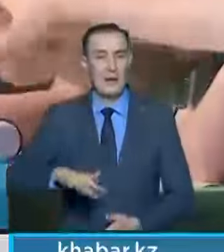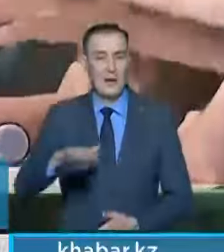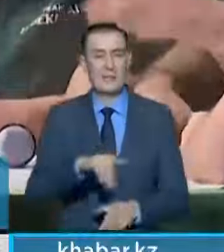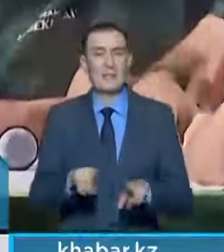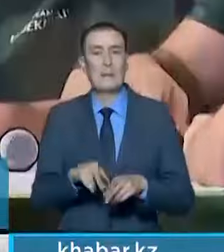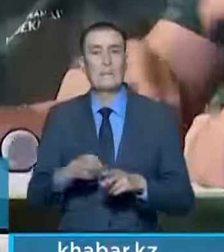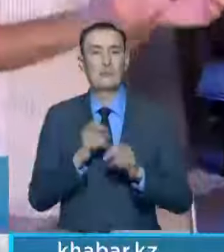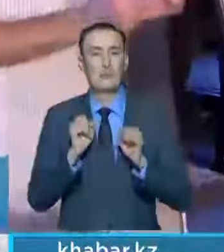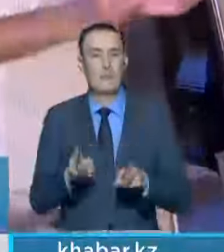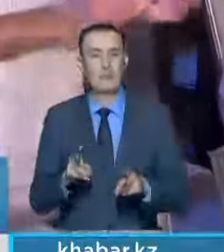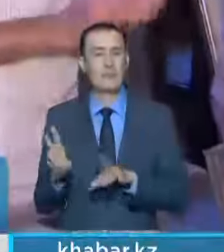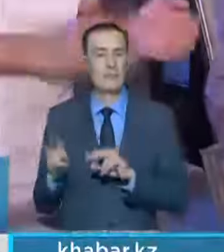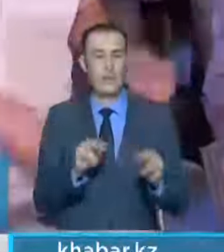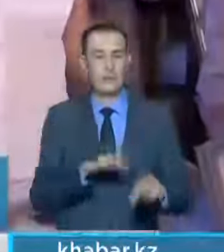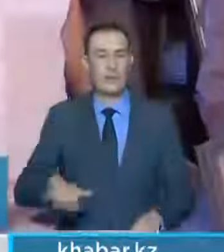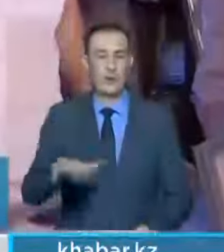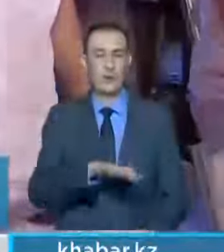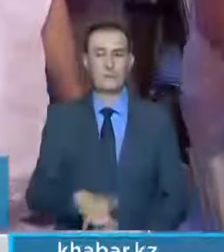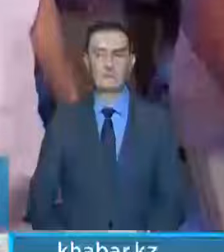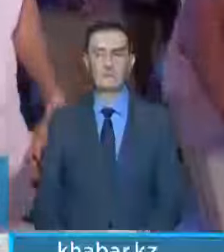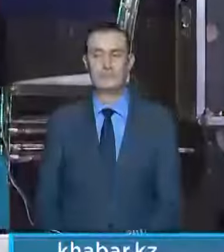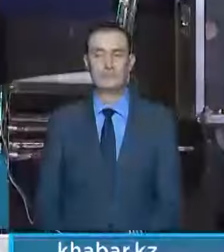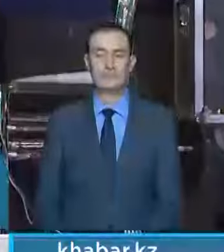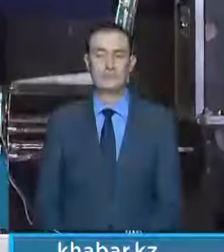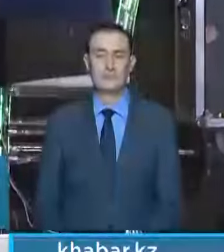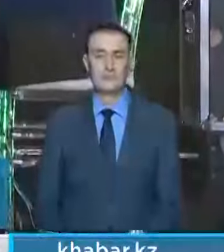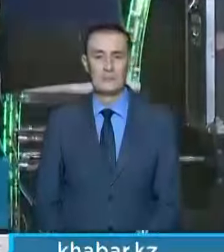качестве безопасного процветающего региона.